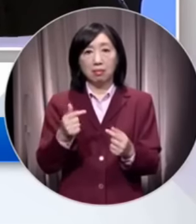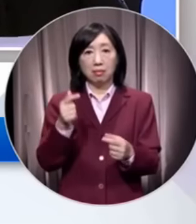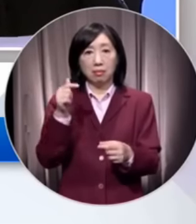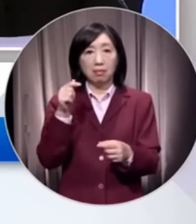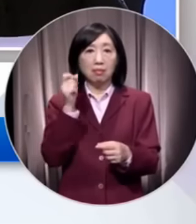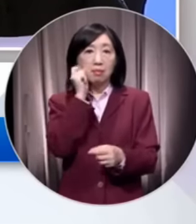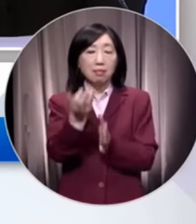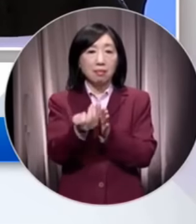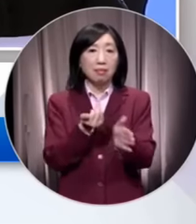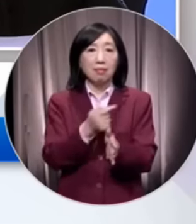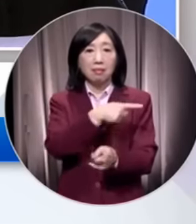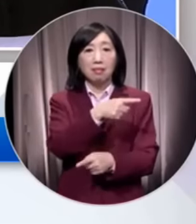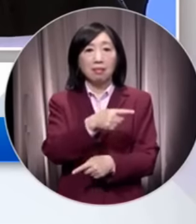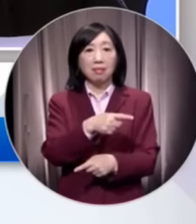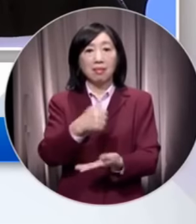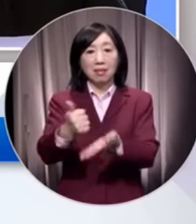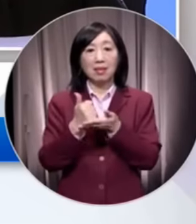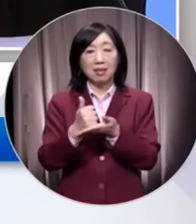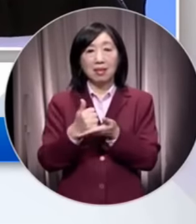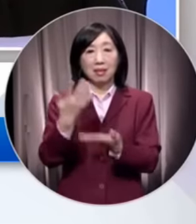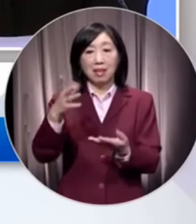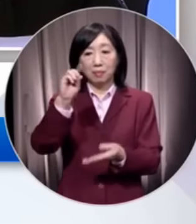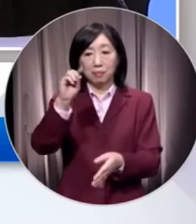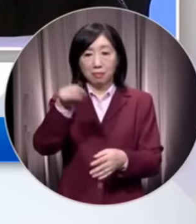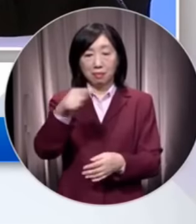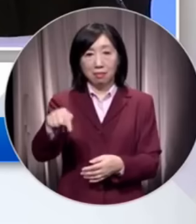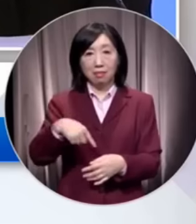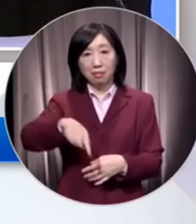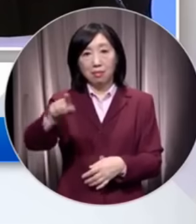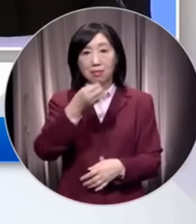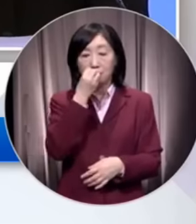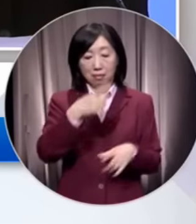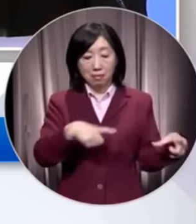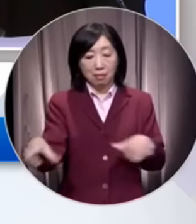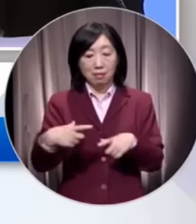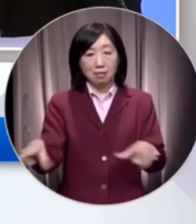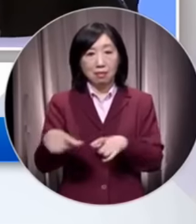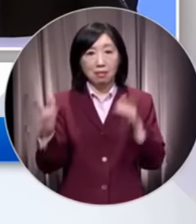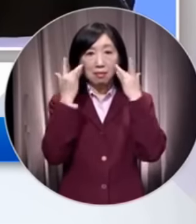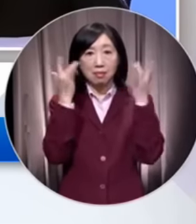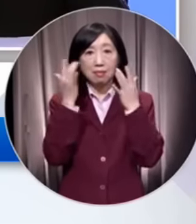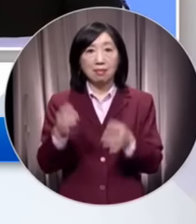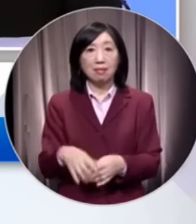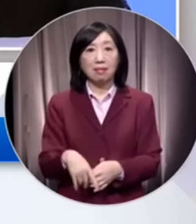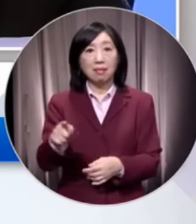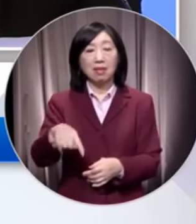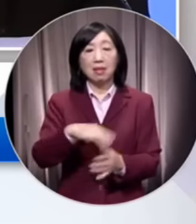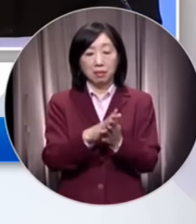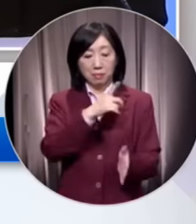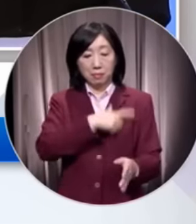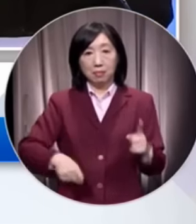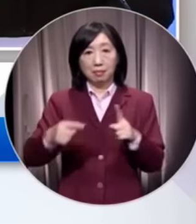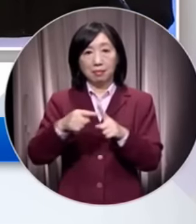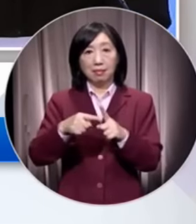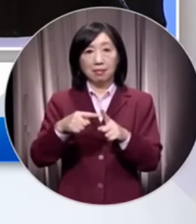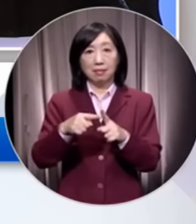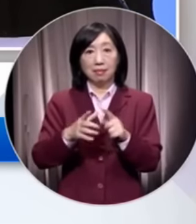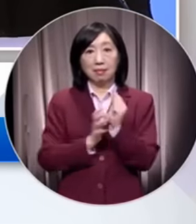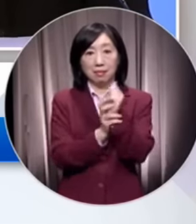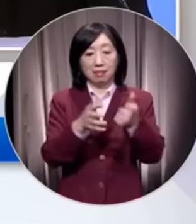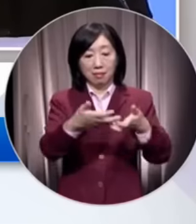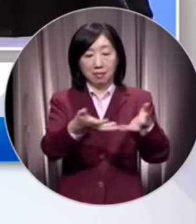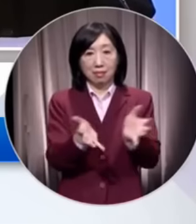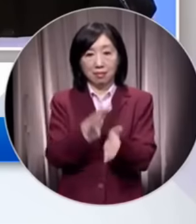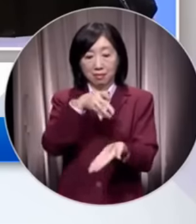上万人免费吃流水席的活动，这场活动有候选人的后援会聚民动员，有政党的秘书长到